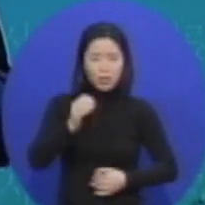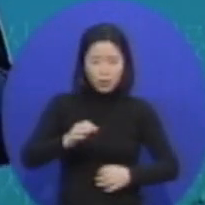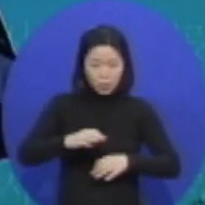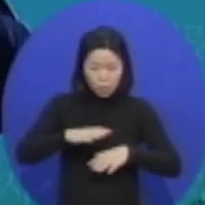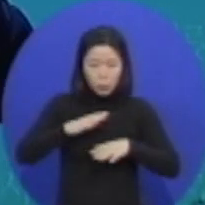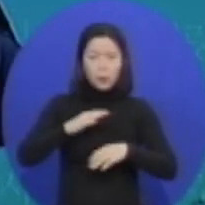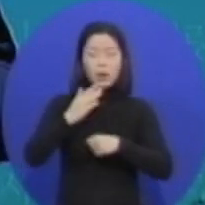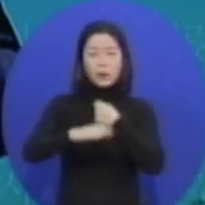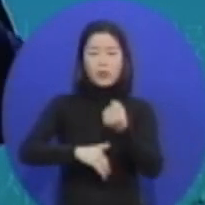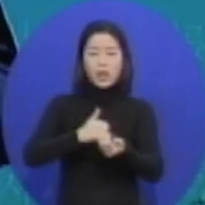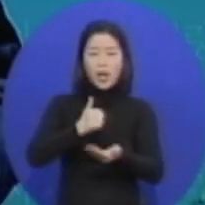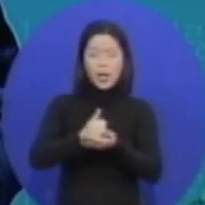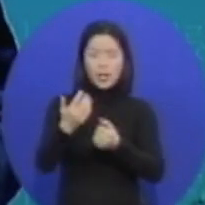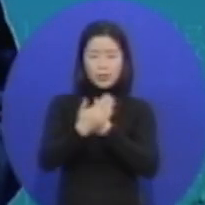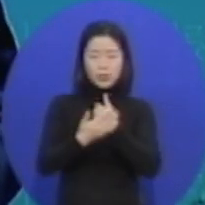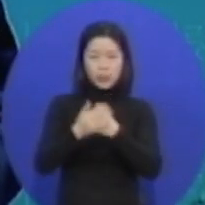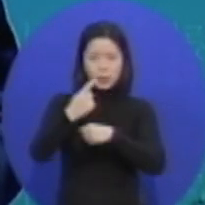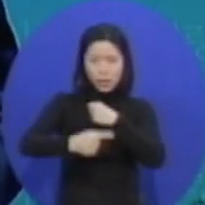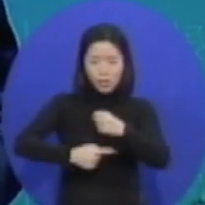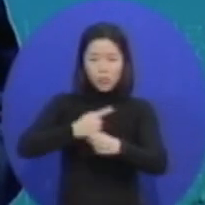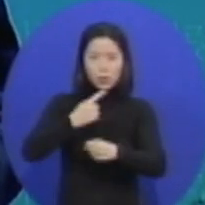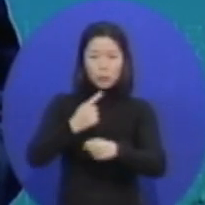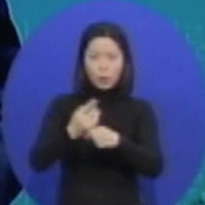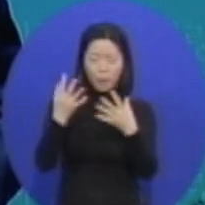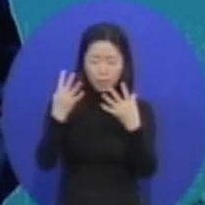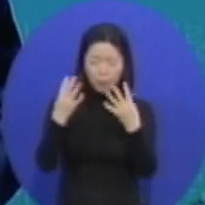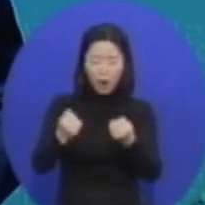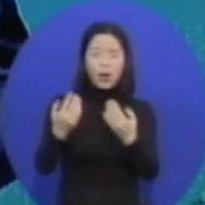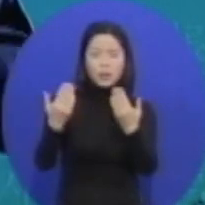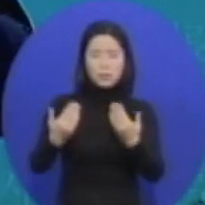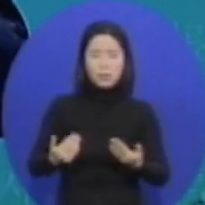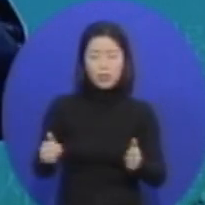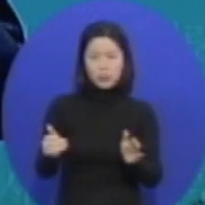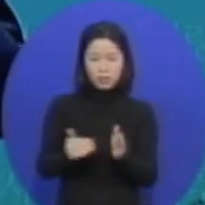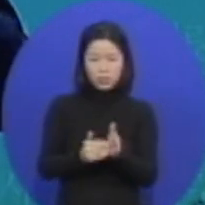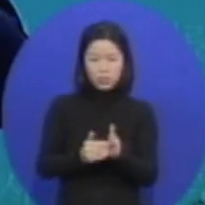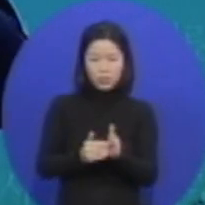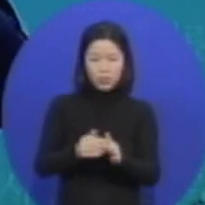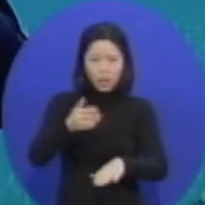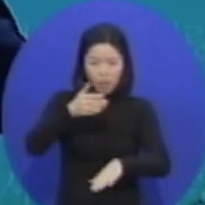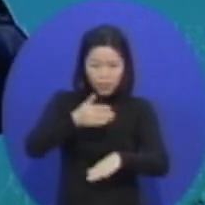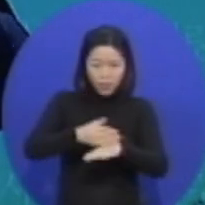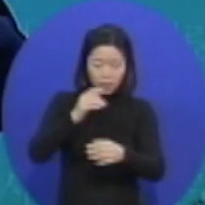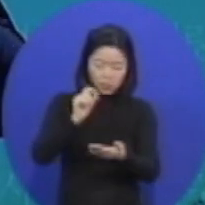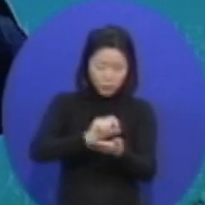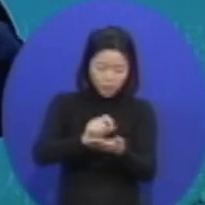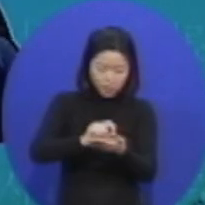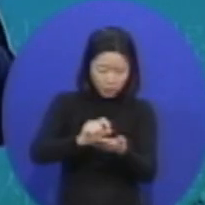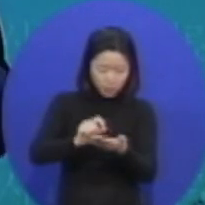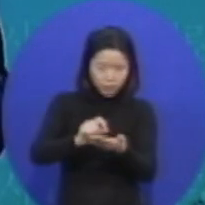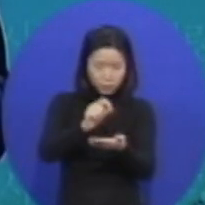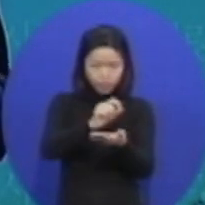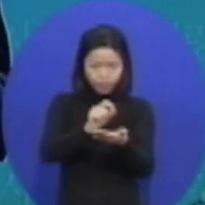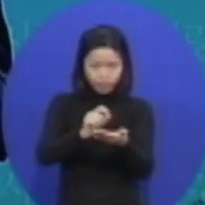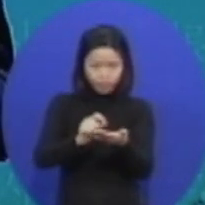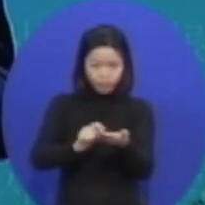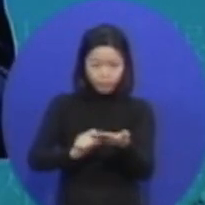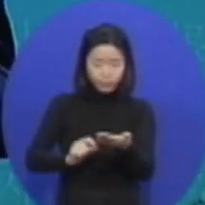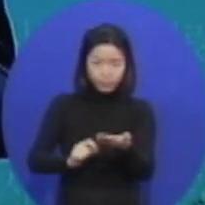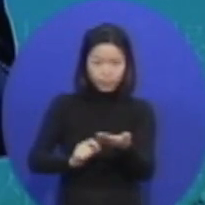일 년 동안 너무 너무 많이 받은 거에요 감사 제목을 이렇게 쓰려고 하나 하나 써 내려가다